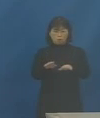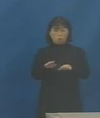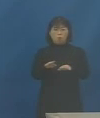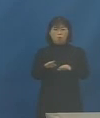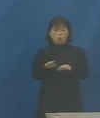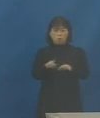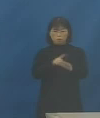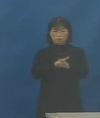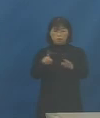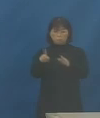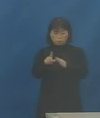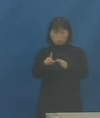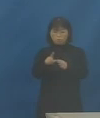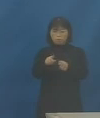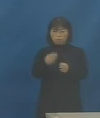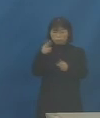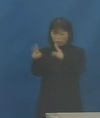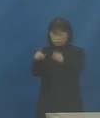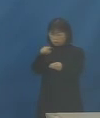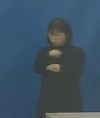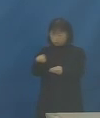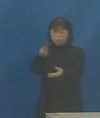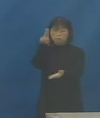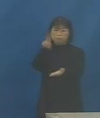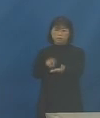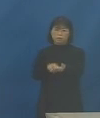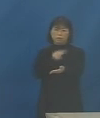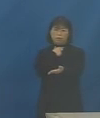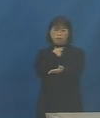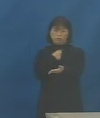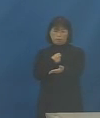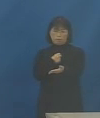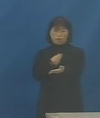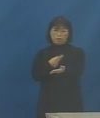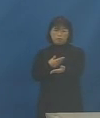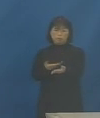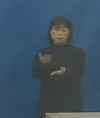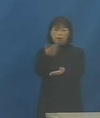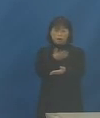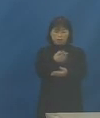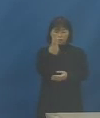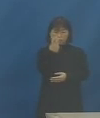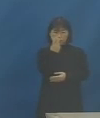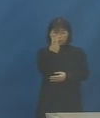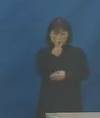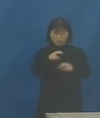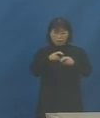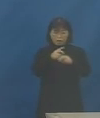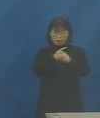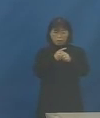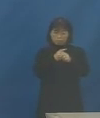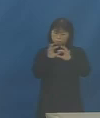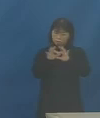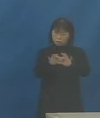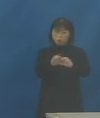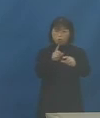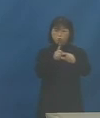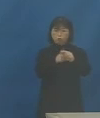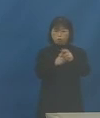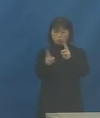をさせていただきエマーそして3審査継続中の企業さんにつきましても